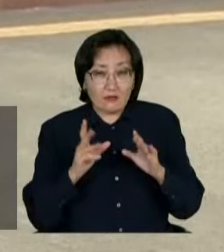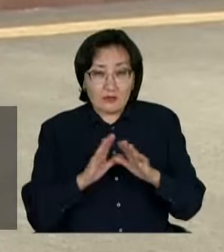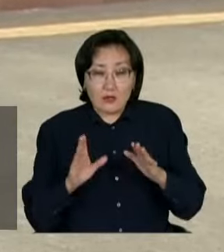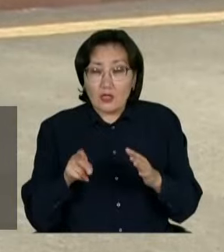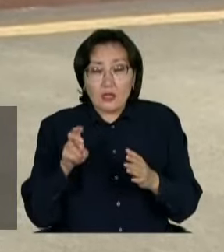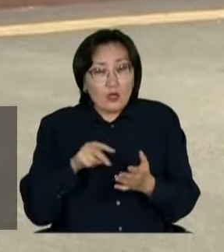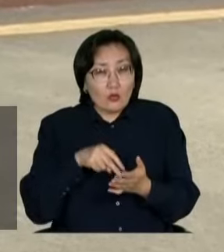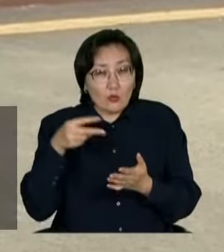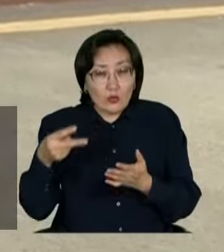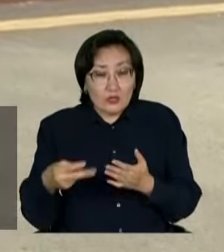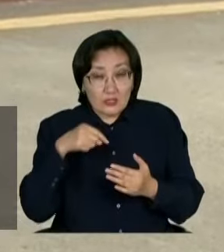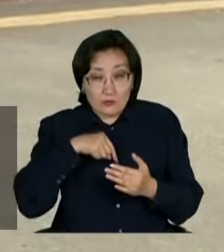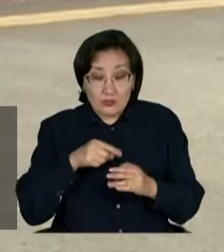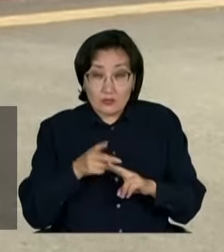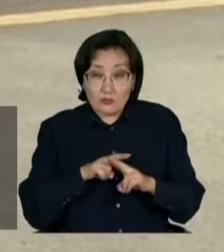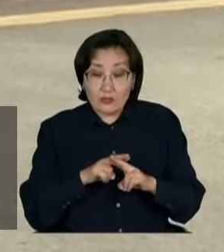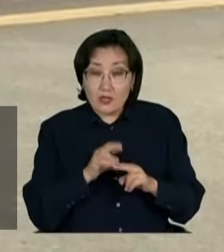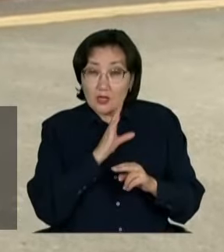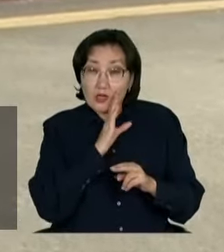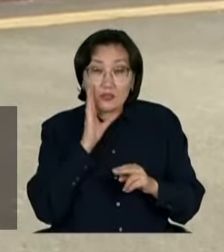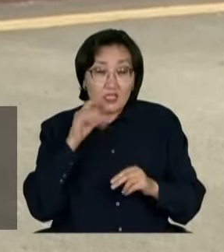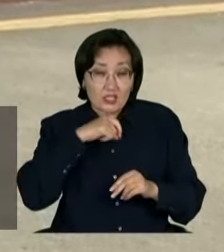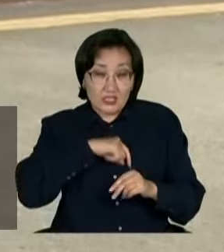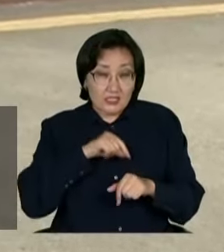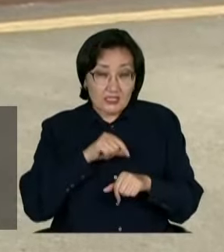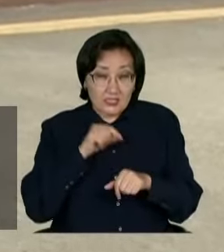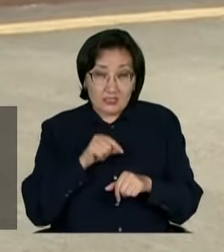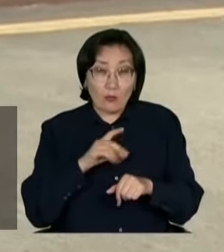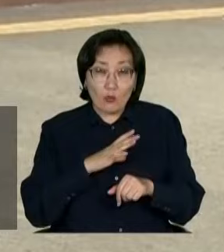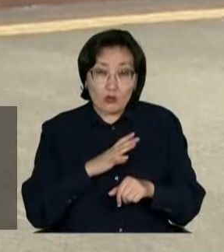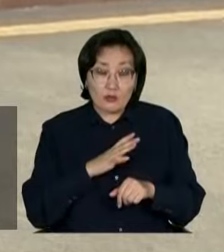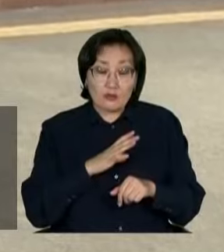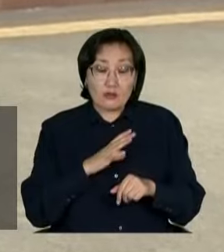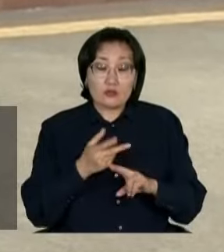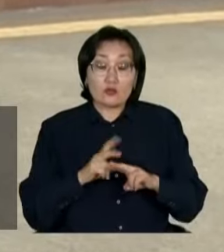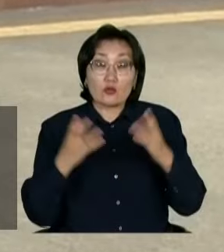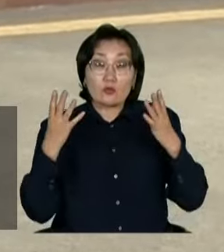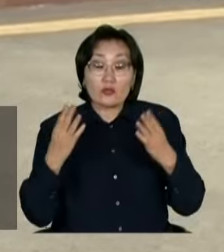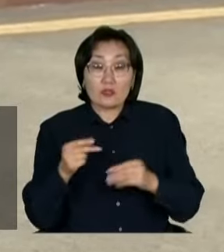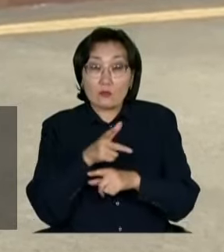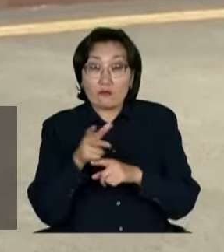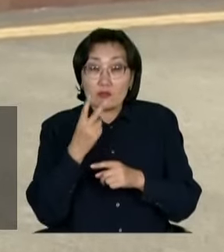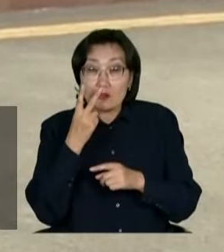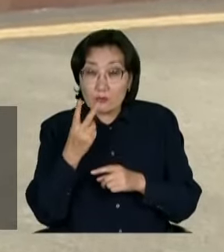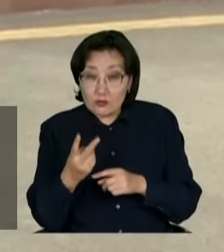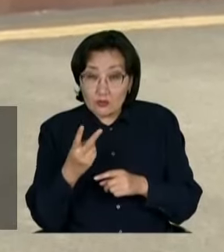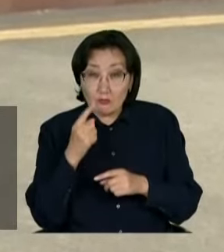деген мәселе мен ішімде. Сол нәрсе бір ананың бір жүрегінде сондай бір өзіме не болды сол күні. Видеоны қарадым,